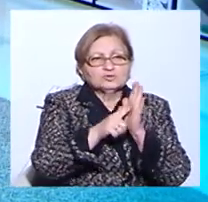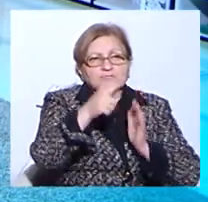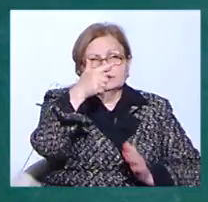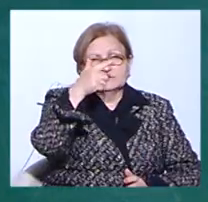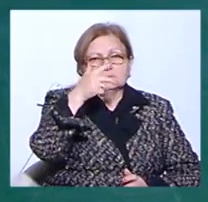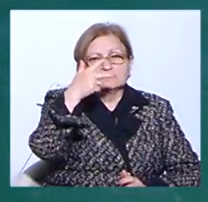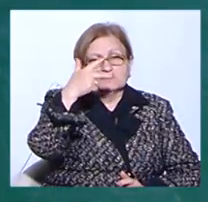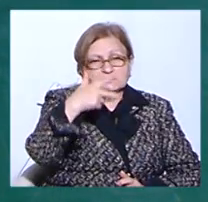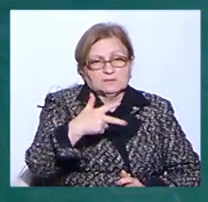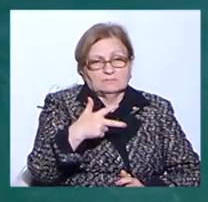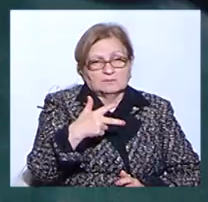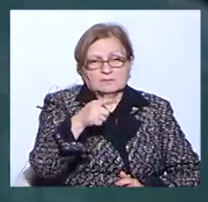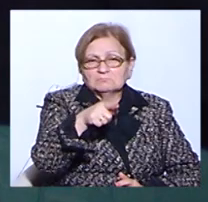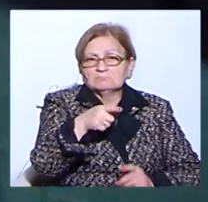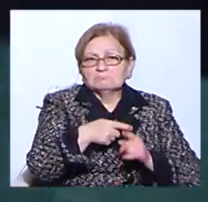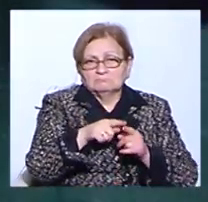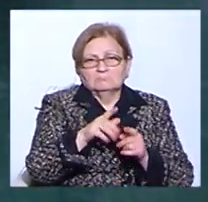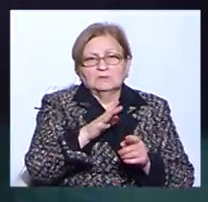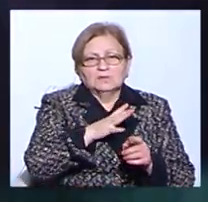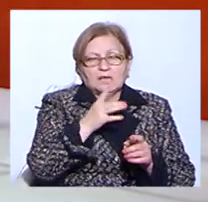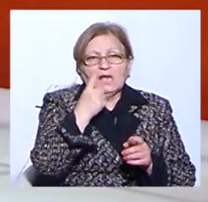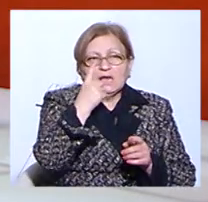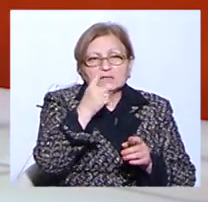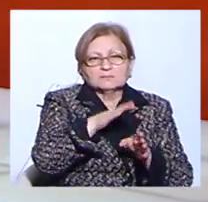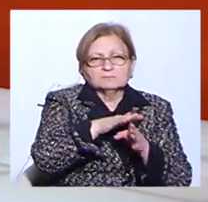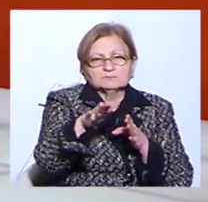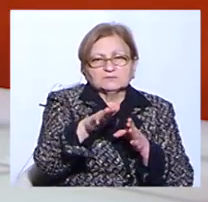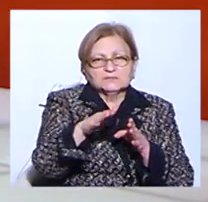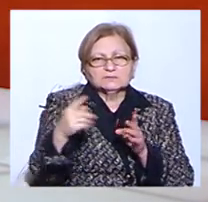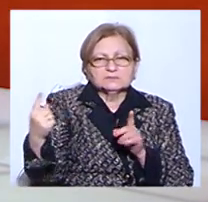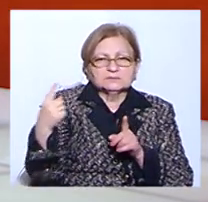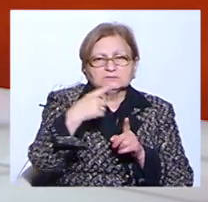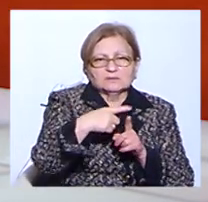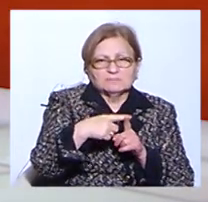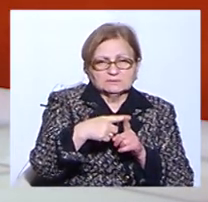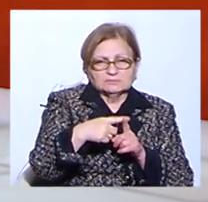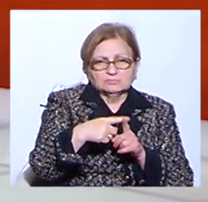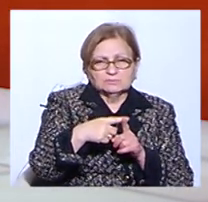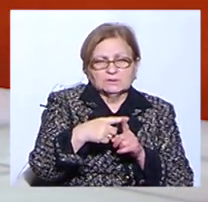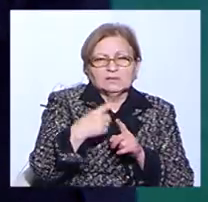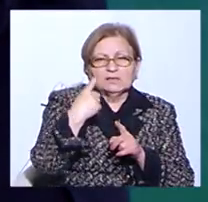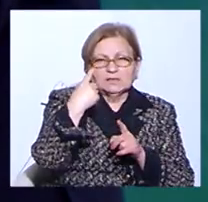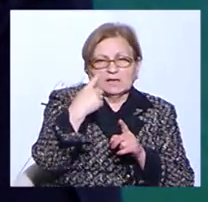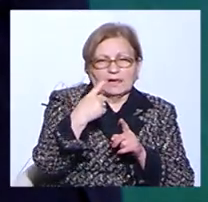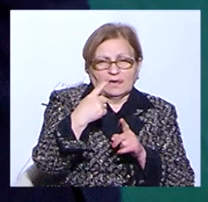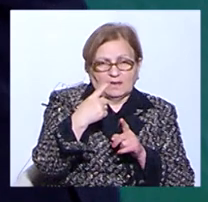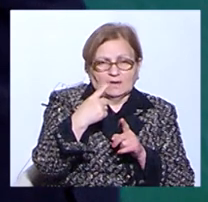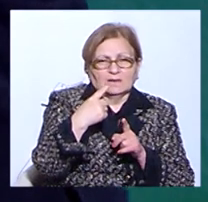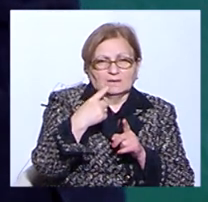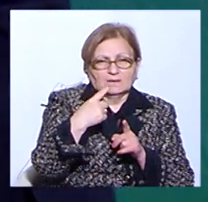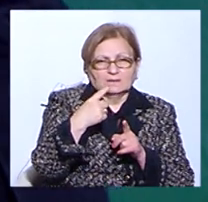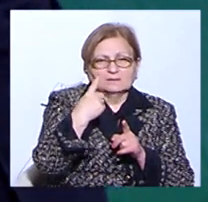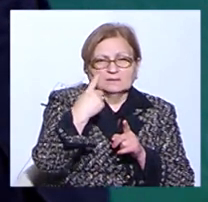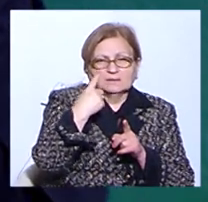7/13. ეს ყოფილა რა? 1/3 დამატებული 1/3. აი ამ 1/3, აი ეს